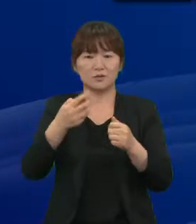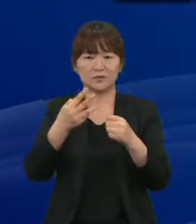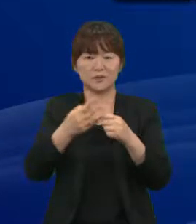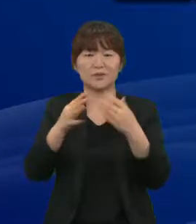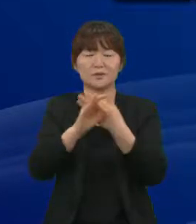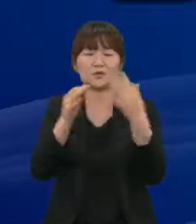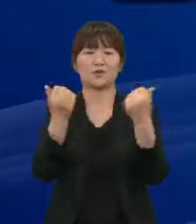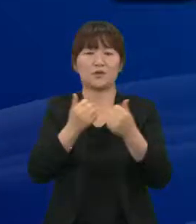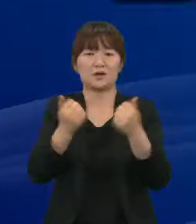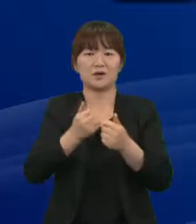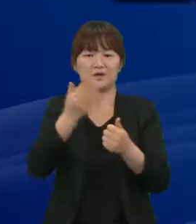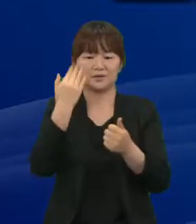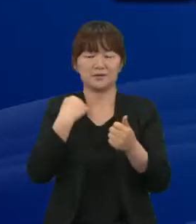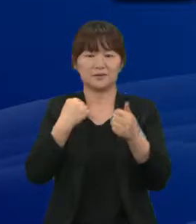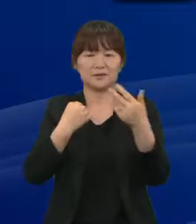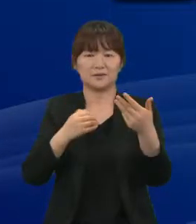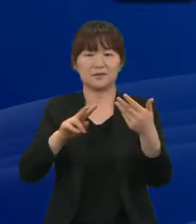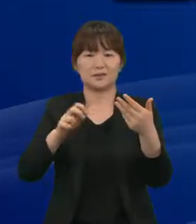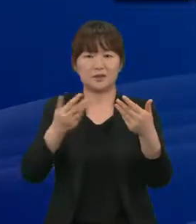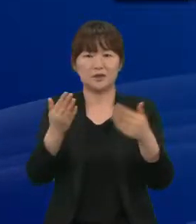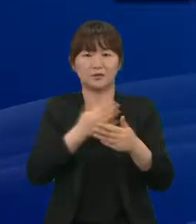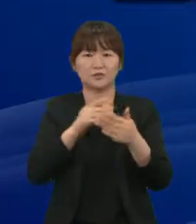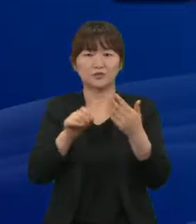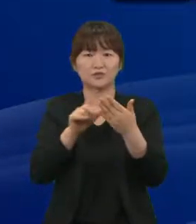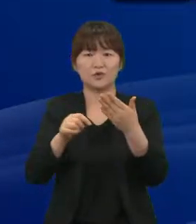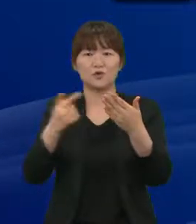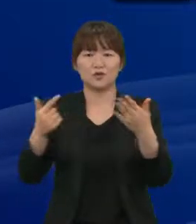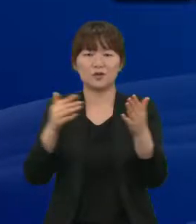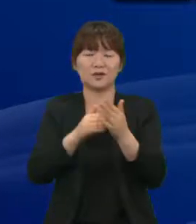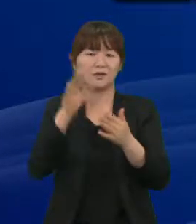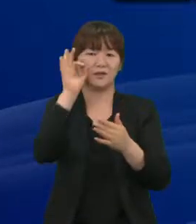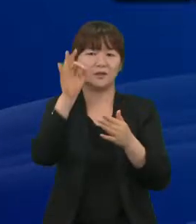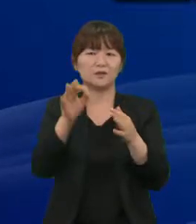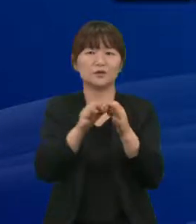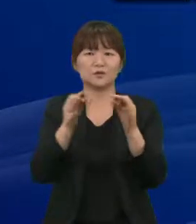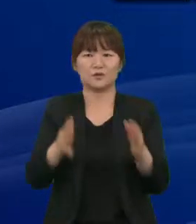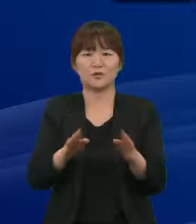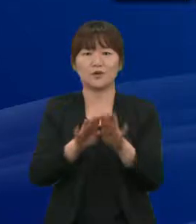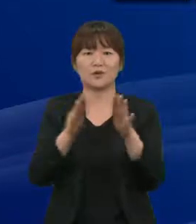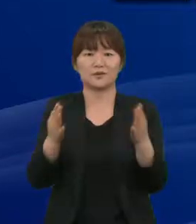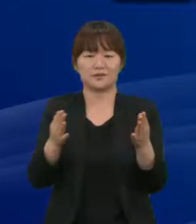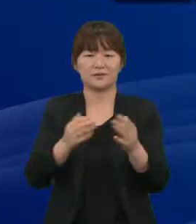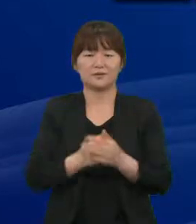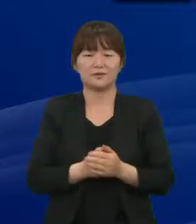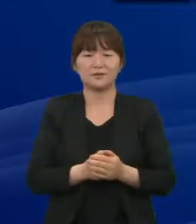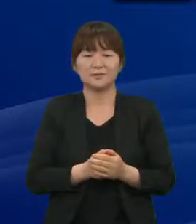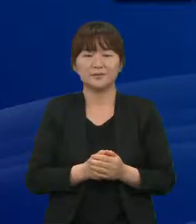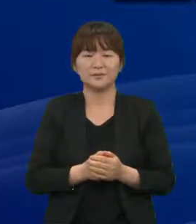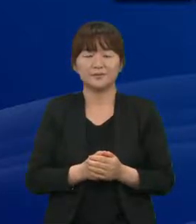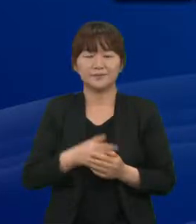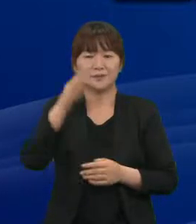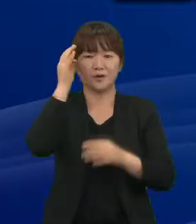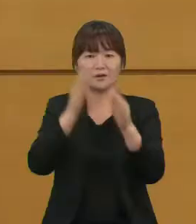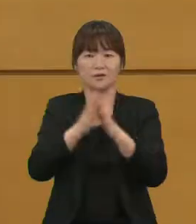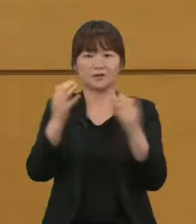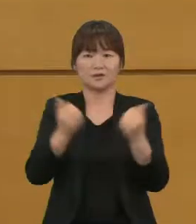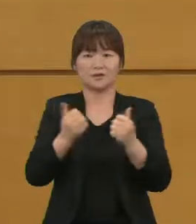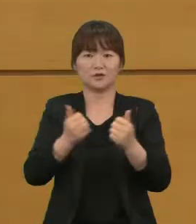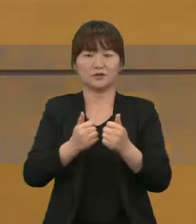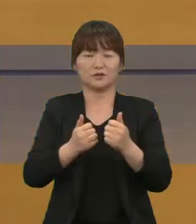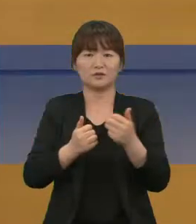포항시의회 제253회 임시회가 지난달 28일부터 6일까지 열흘간의 일정으로 열립니다.